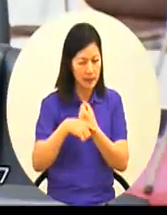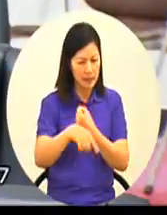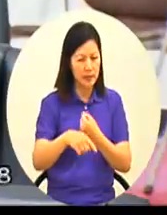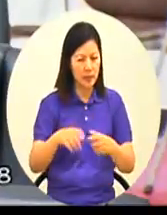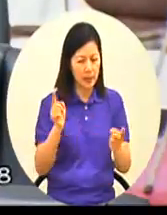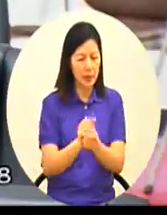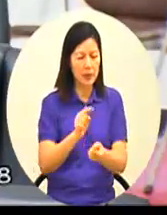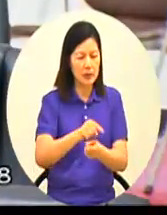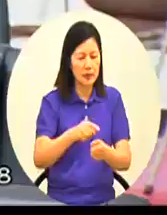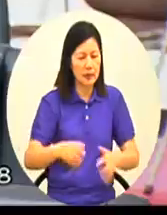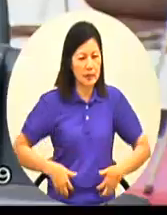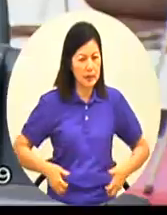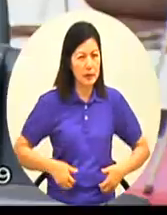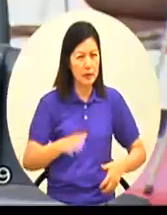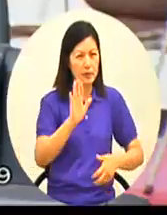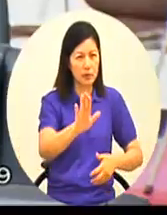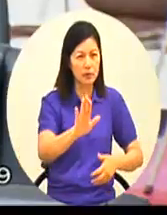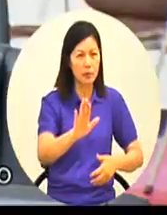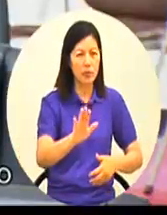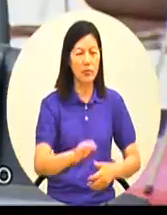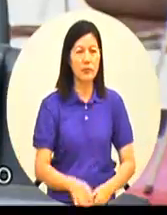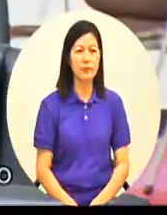性很急迫很需。